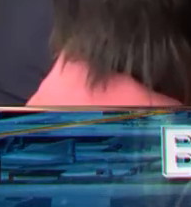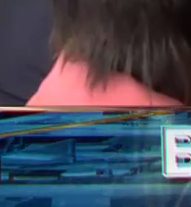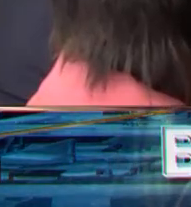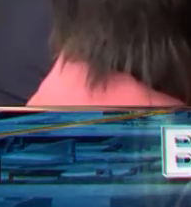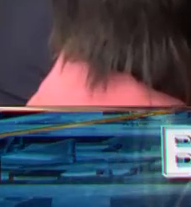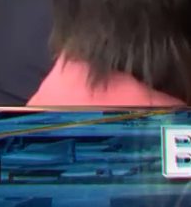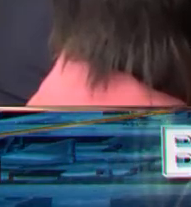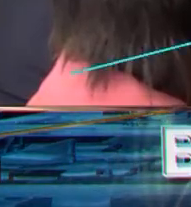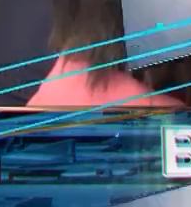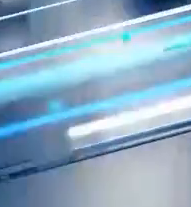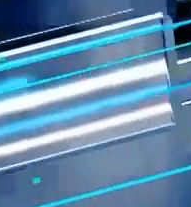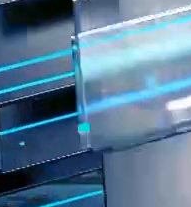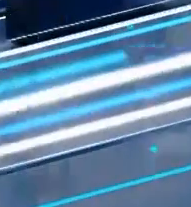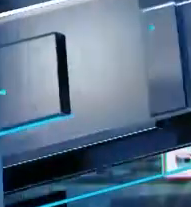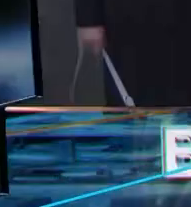талқылады.